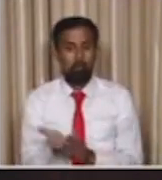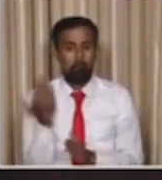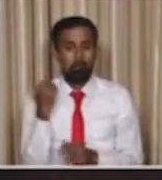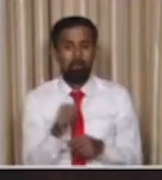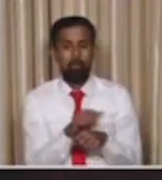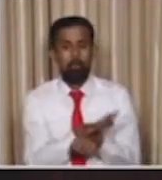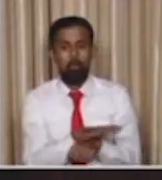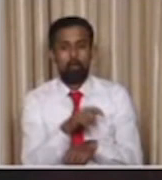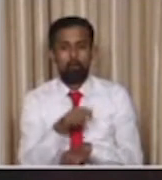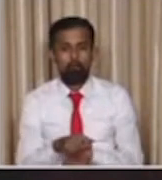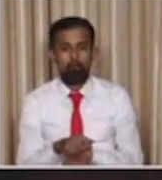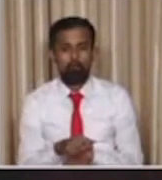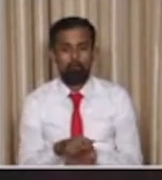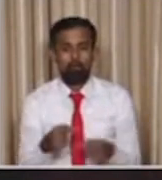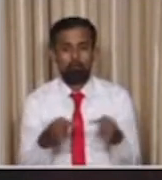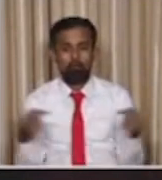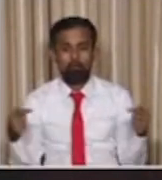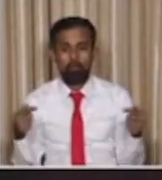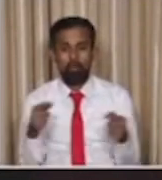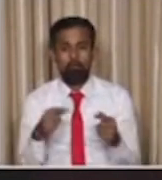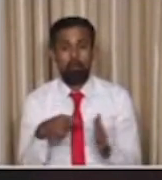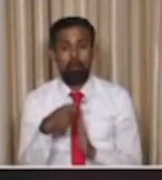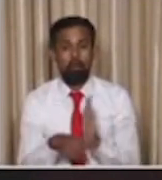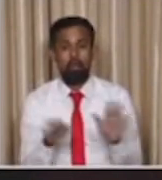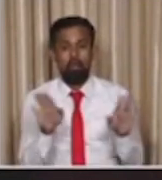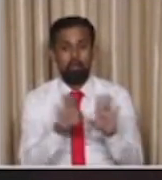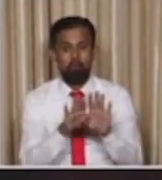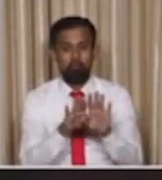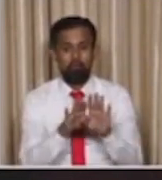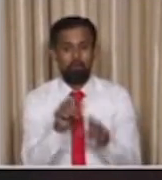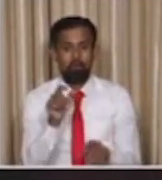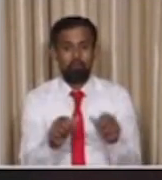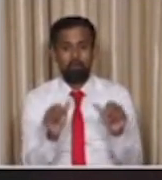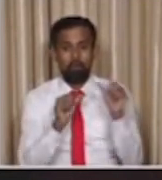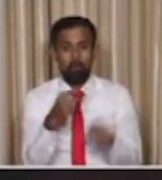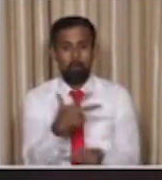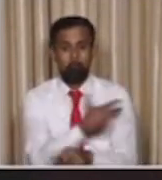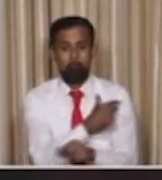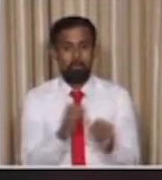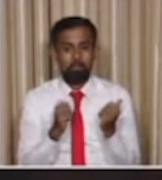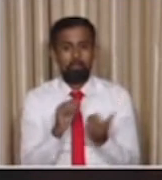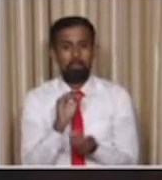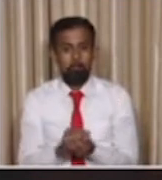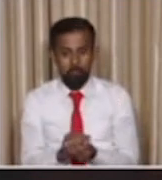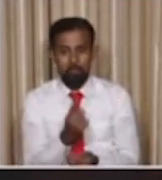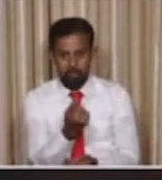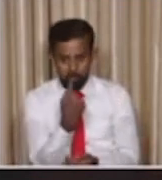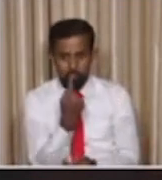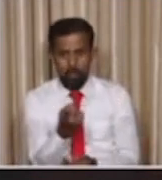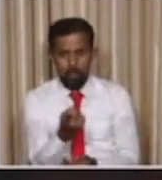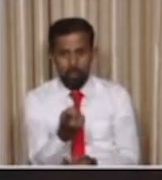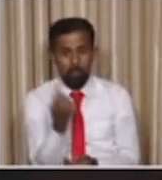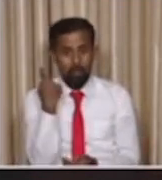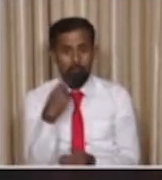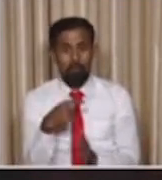කොවිඩ් වසංගත වෙලාවේ මේ විපක්ෂයේ මන්ත්‍රීවරු ගුව රට වහලා රටේ මිනිසුන්ට බෙහෙත් එක්ක ගාලා මිනිසුන්ගේ ජීවිත බේරගන්න කියලා. හැබැයි ඒ